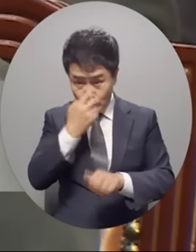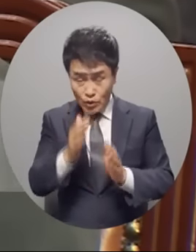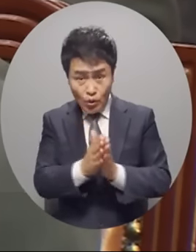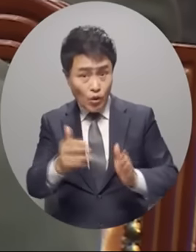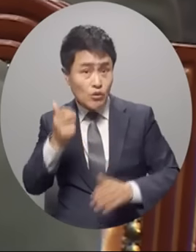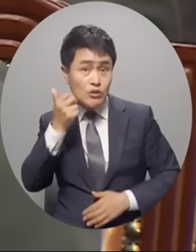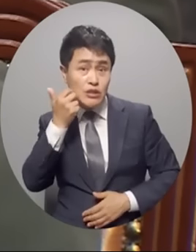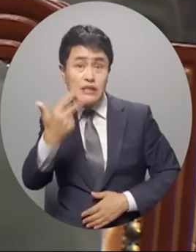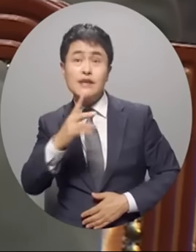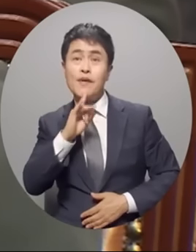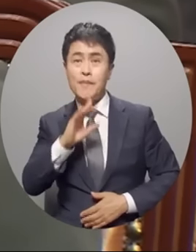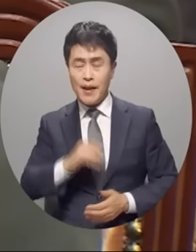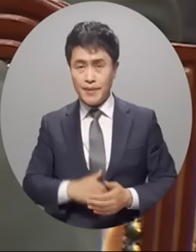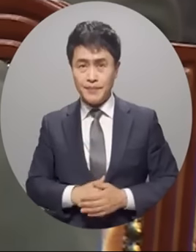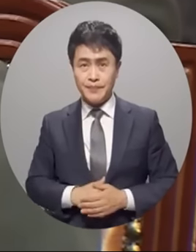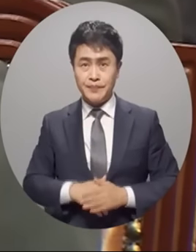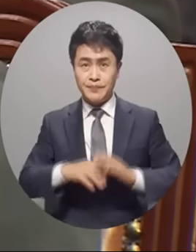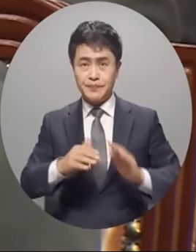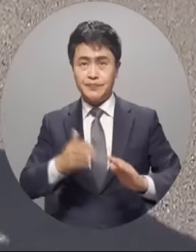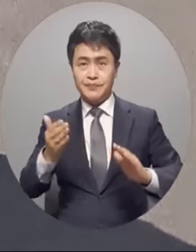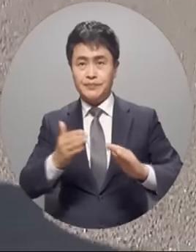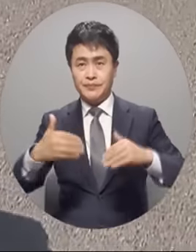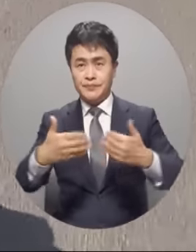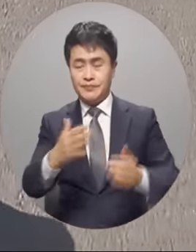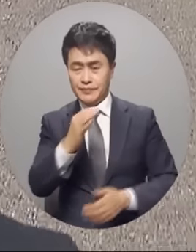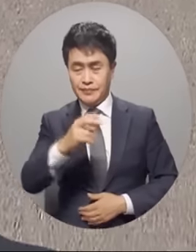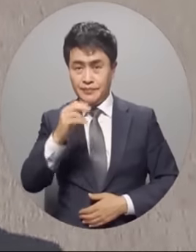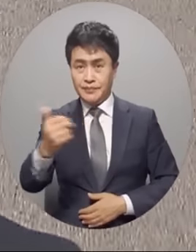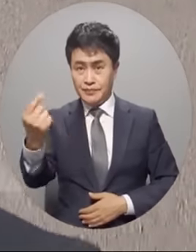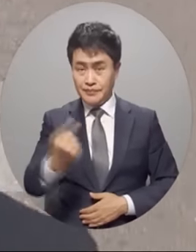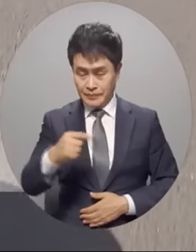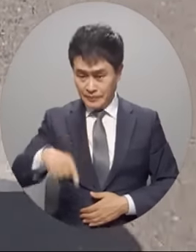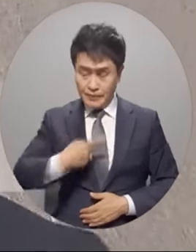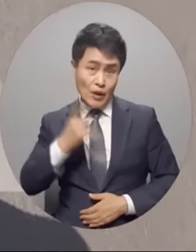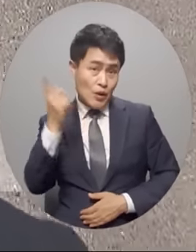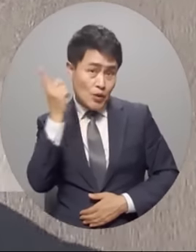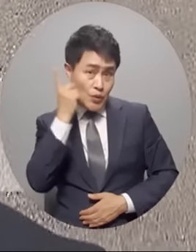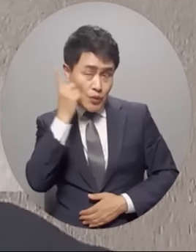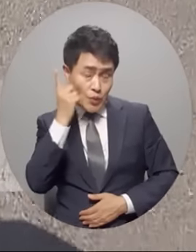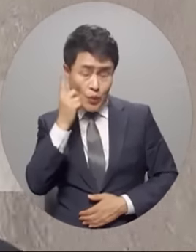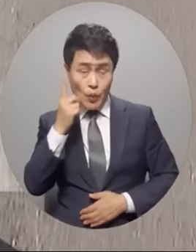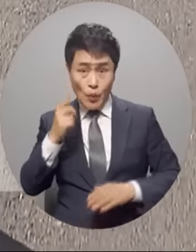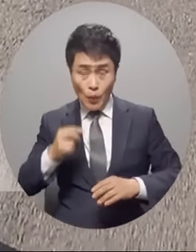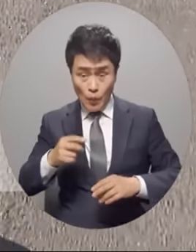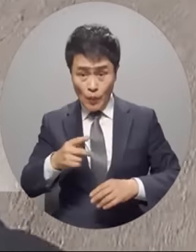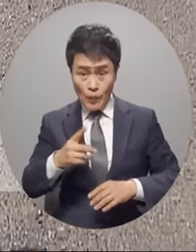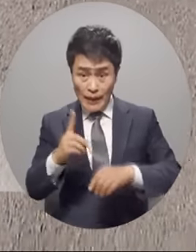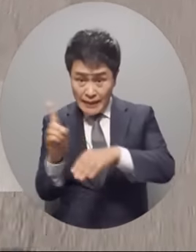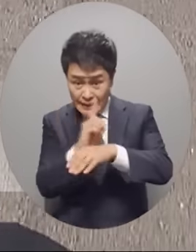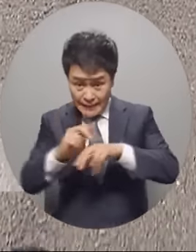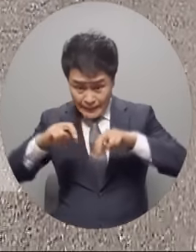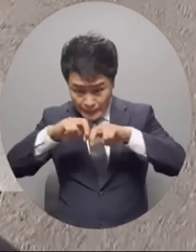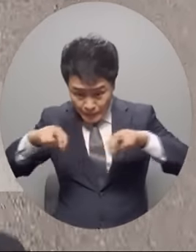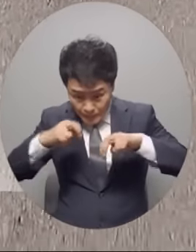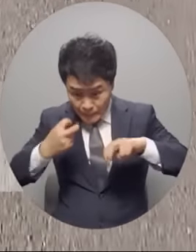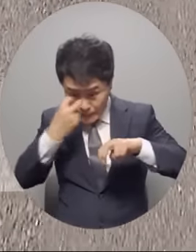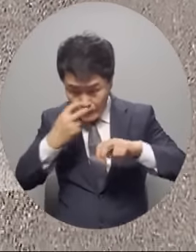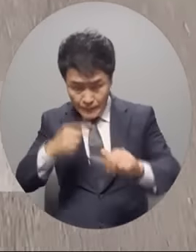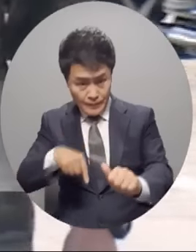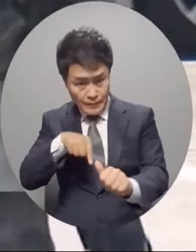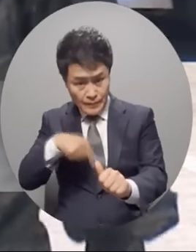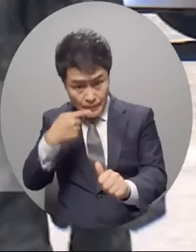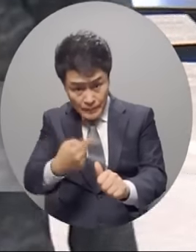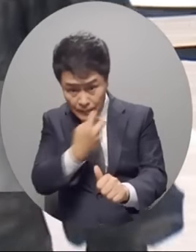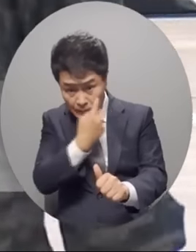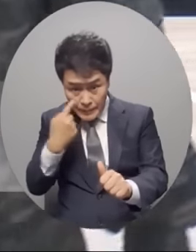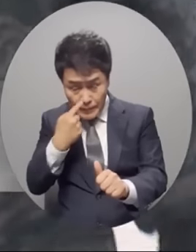7개월 만입니다. 공처에 나온 임 전 사단장은 자신의 휴대전화 디지털 포렌식 과정을 참관했습니다.